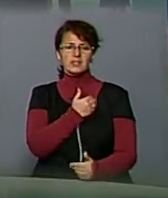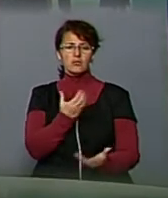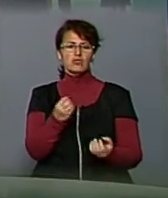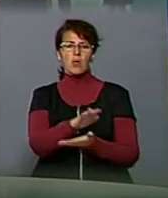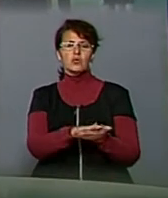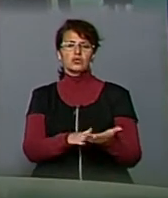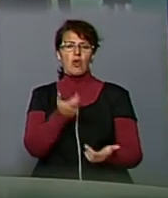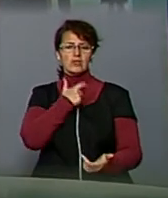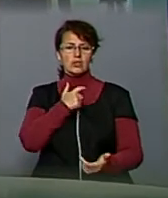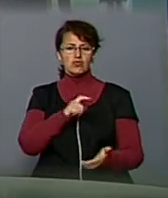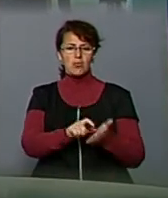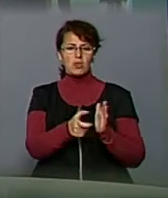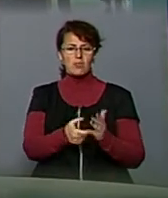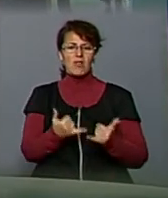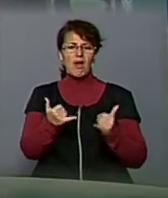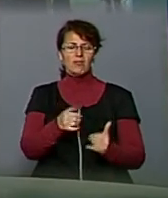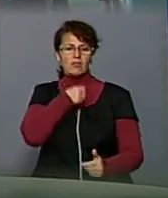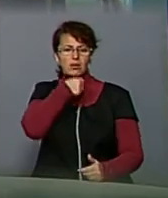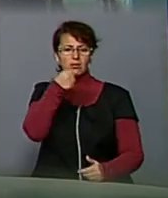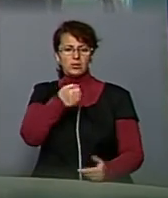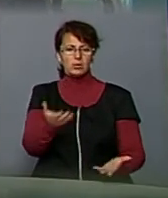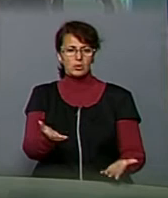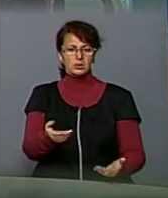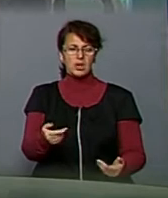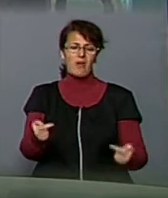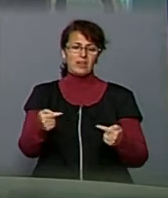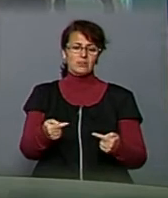продовжити собі палати для дорослих, відповідно, і